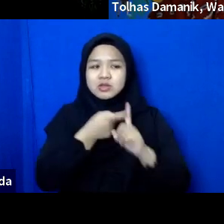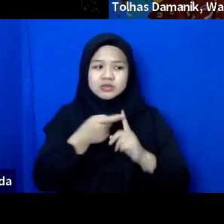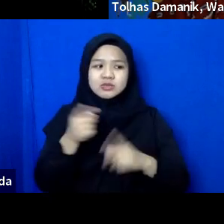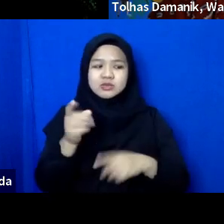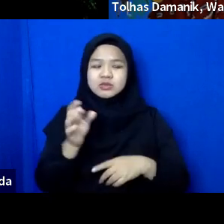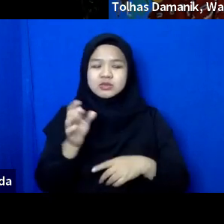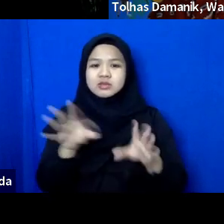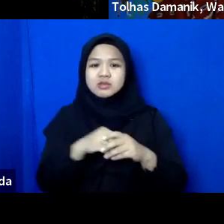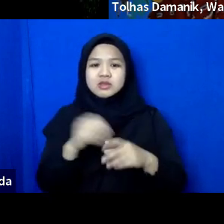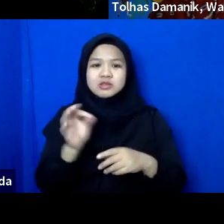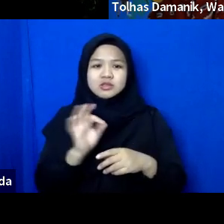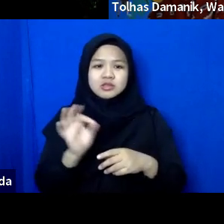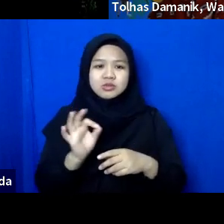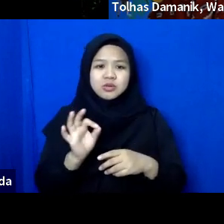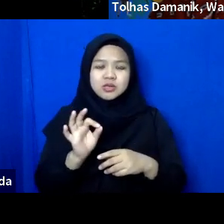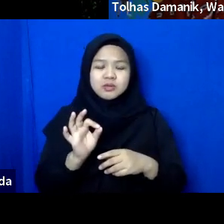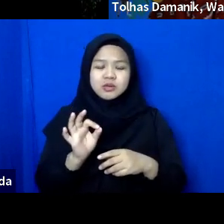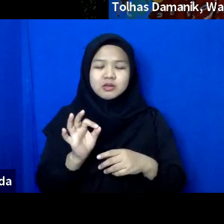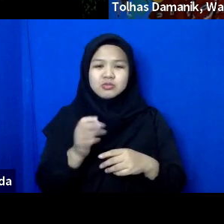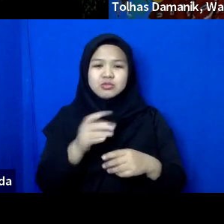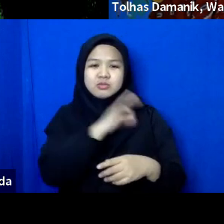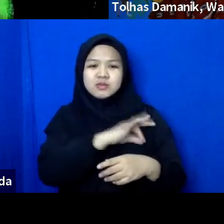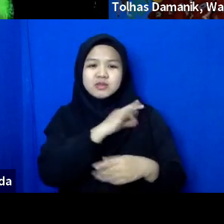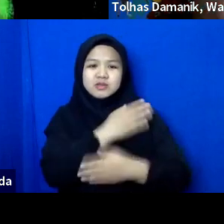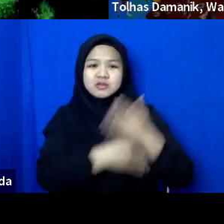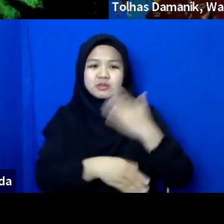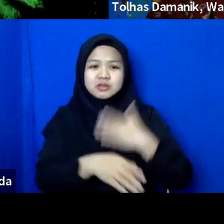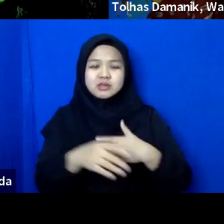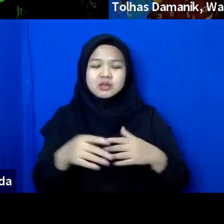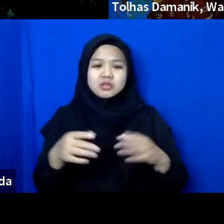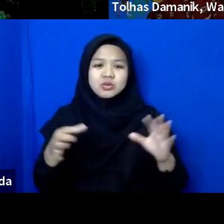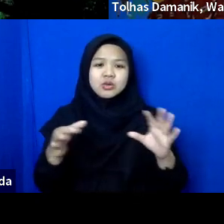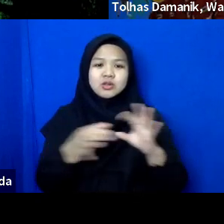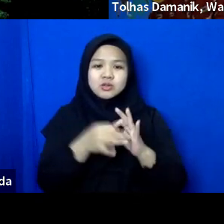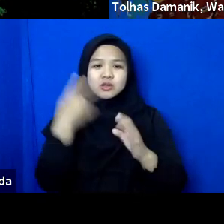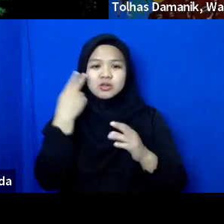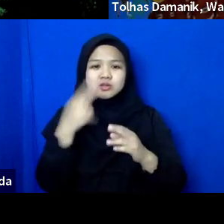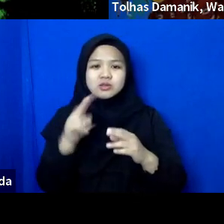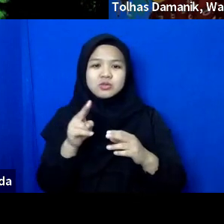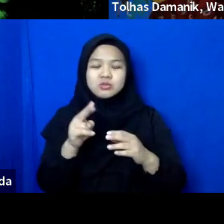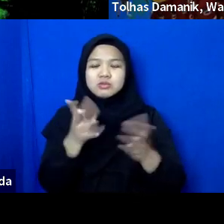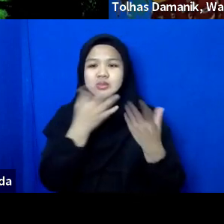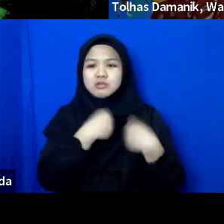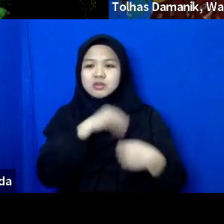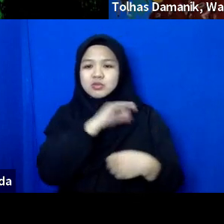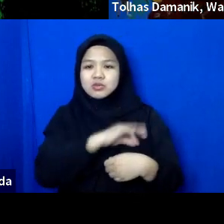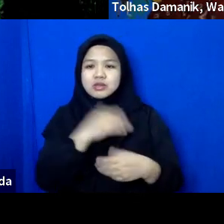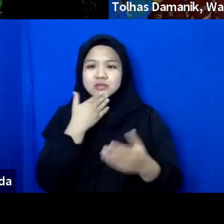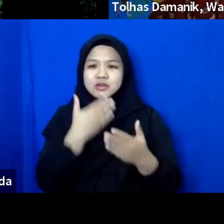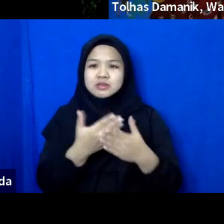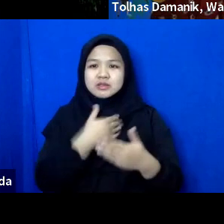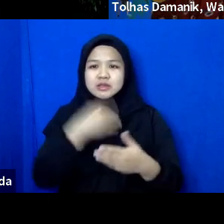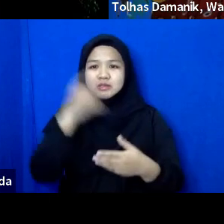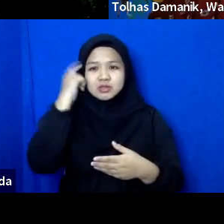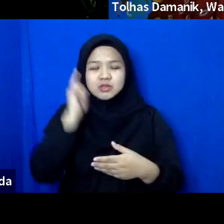ada keterlibatan dia memanfaatkan SMS sebagai jembatan untuk melatih Melayu keuntungan terima kasih Saya